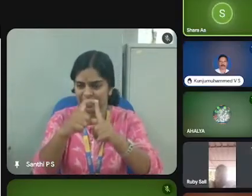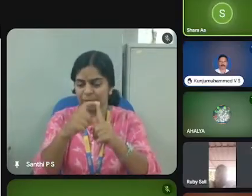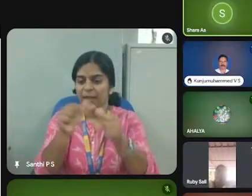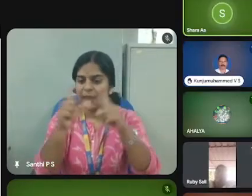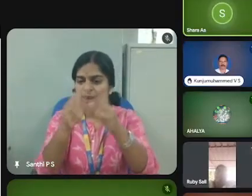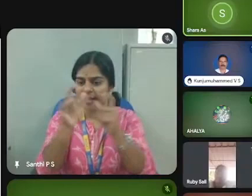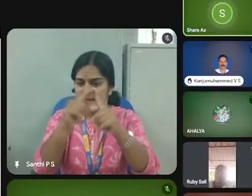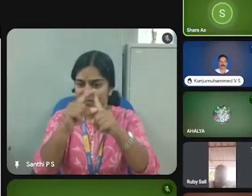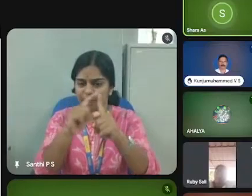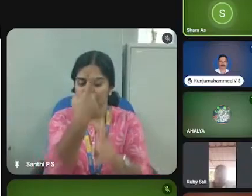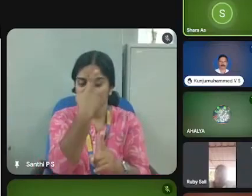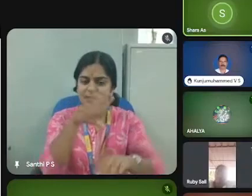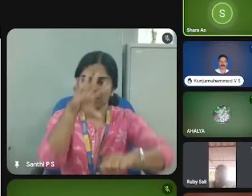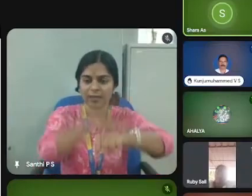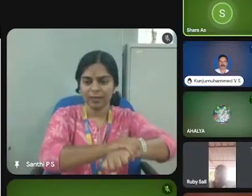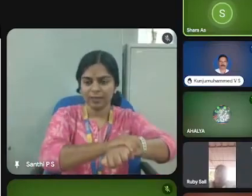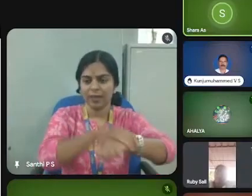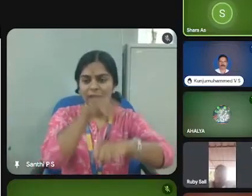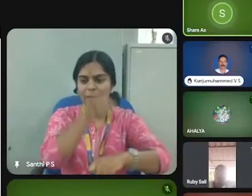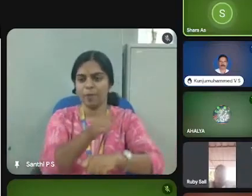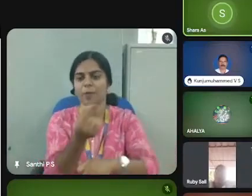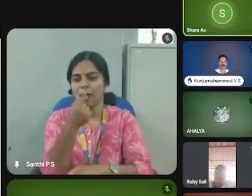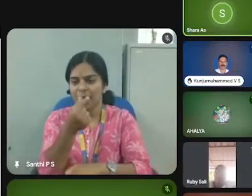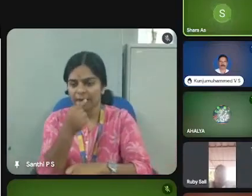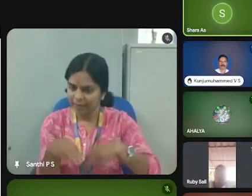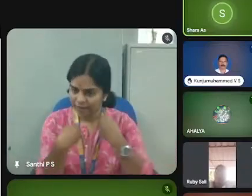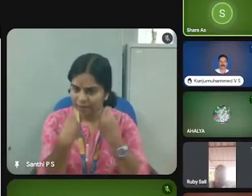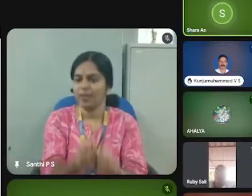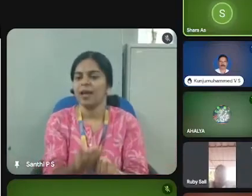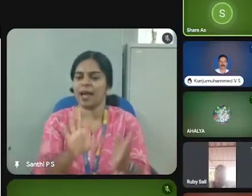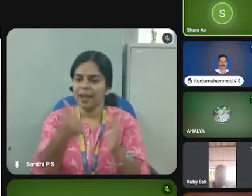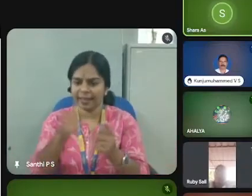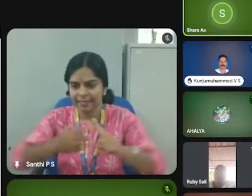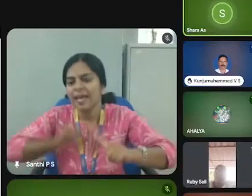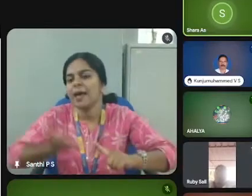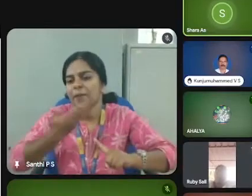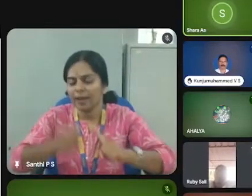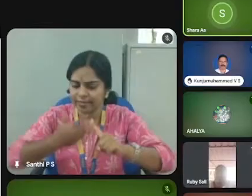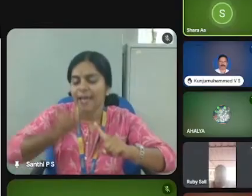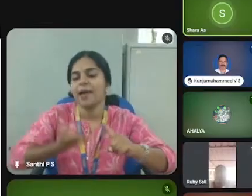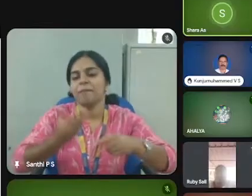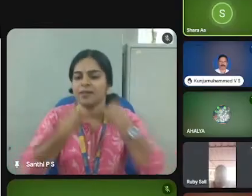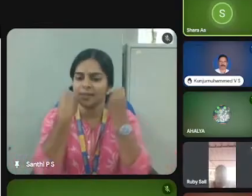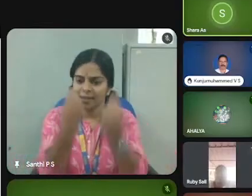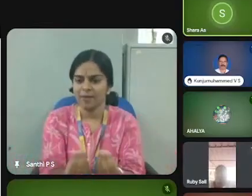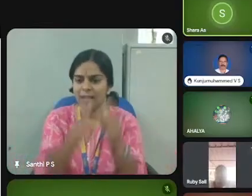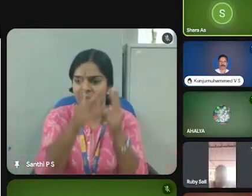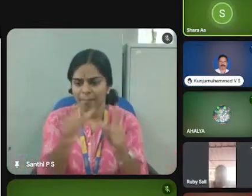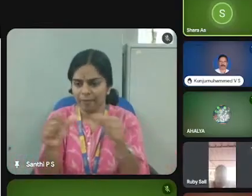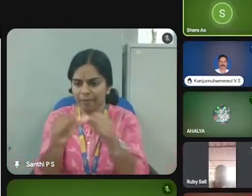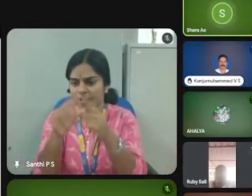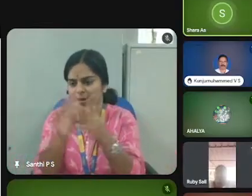ആദ്യമേ അങ്ങ് ഇന്റർവെൻഷൻ, മെഡിക്കേഷൻ, മരുന്ന് ആവശ്യമുള്ളവർക്ക് മരുന്ന് കൊടുക്കുക, അല്ലാതെ തെറാപ്പി ആവശ്യമുള്ളവർക്ക് തെറാപ്പികൾ കൊടുക്കുക. അപ്പൊ തന്നെ